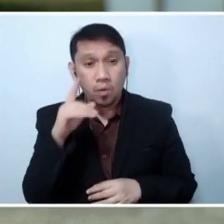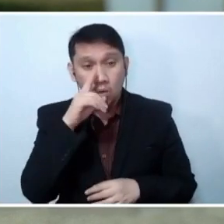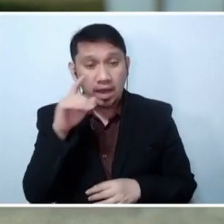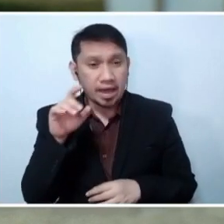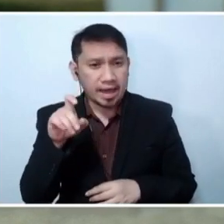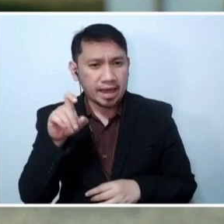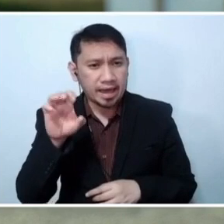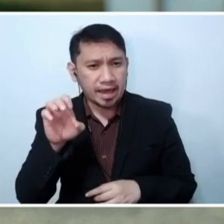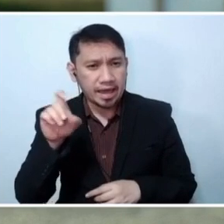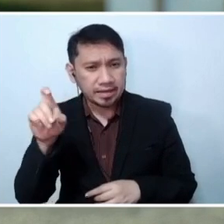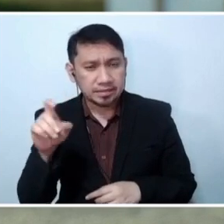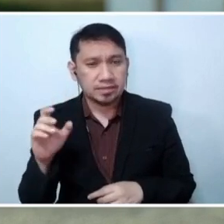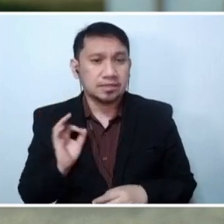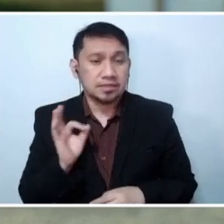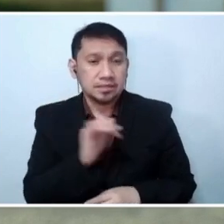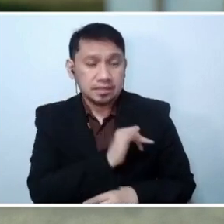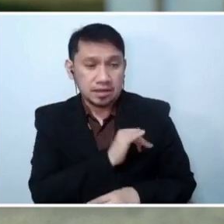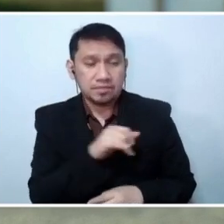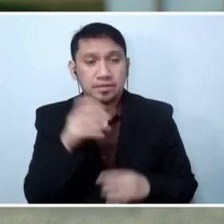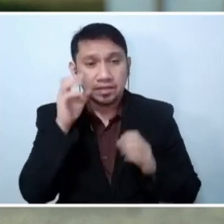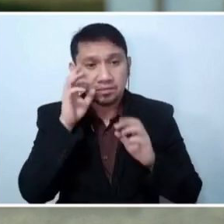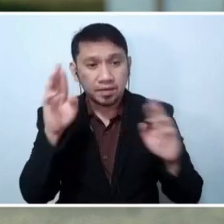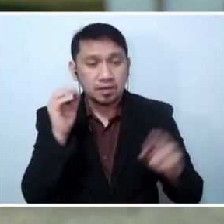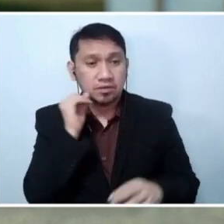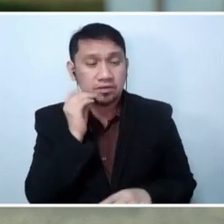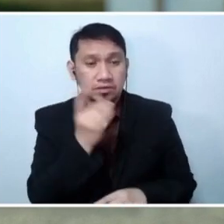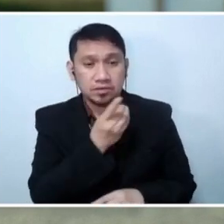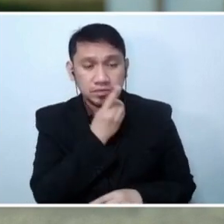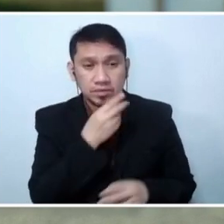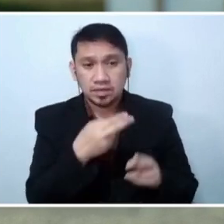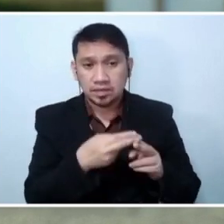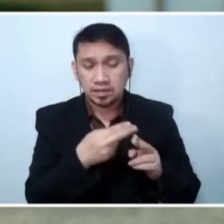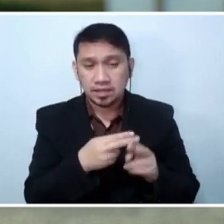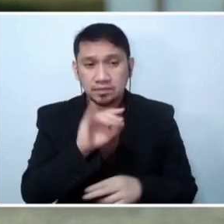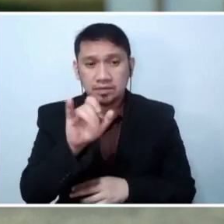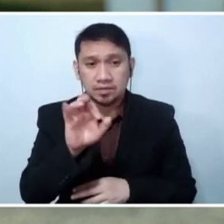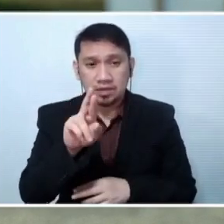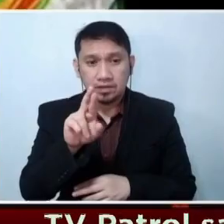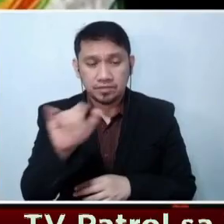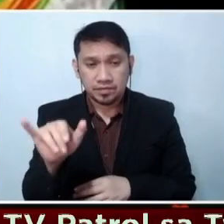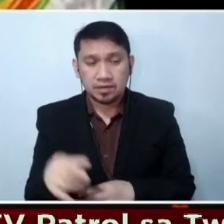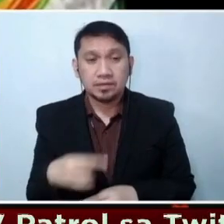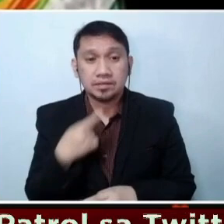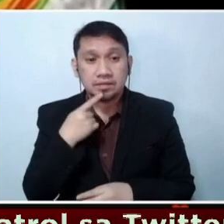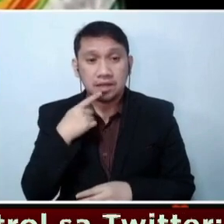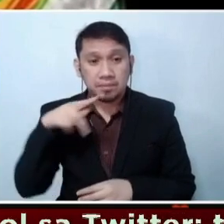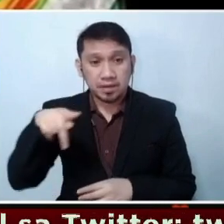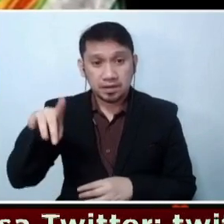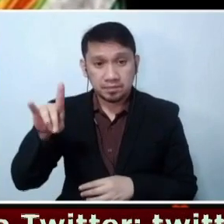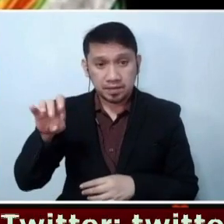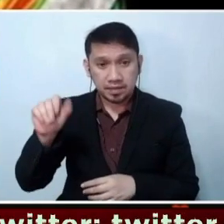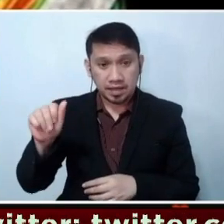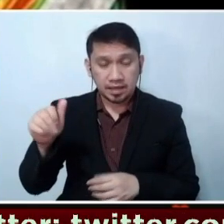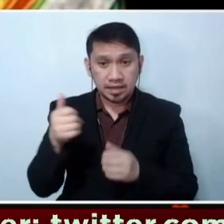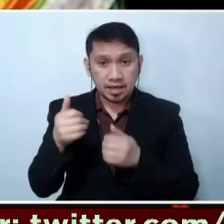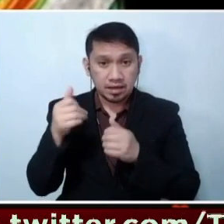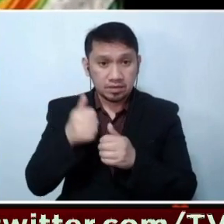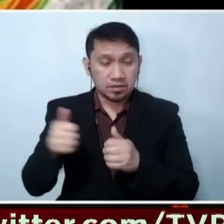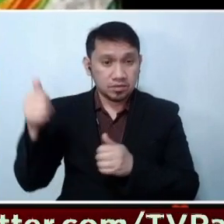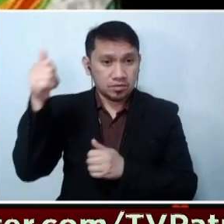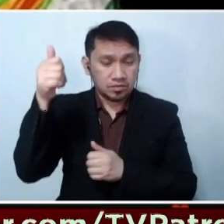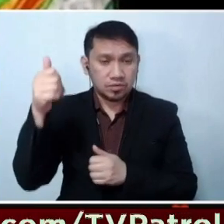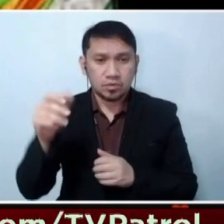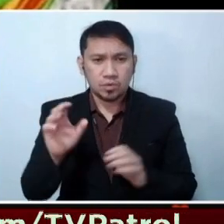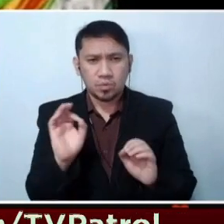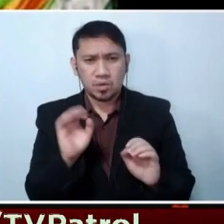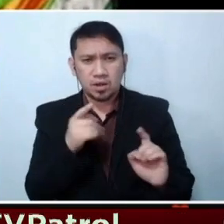Duterte at tumayong Davao City Information Officer na si Jeffrey Tupas. Ayon kay PDEA Director Wilkins Villanueva, wala umano sa